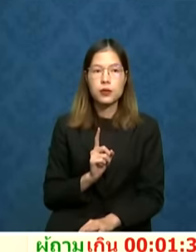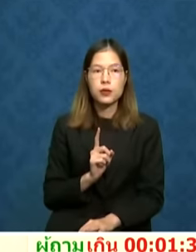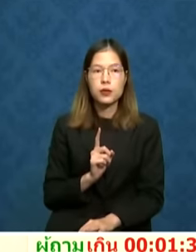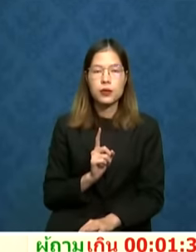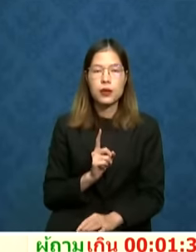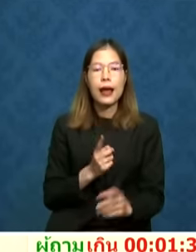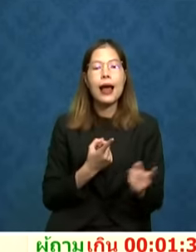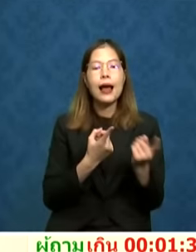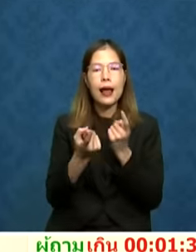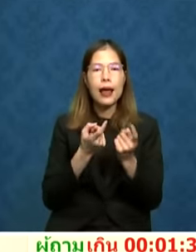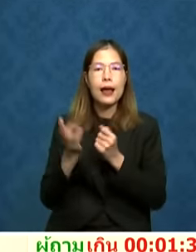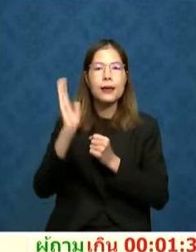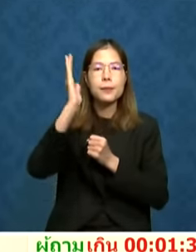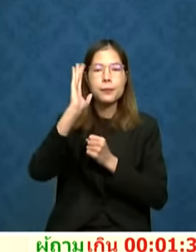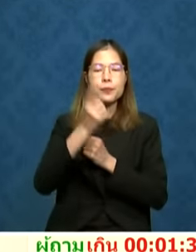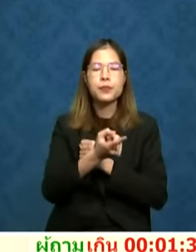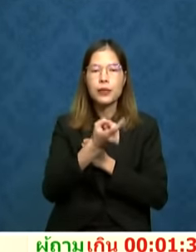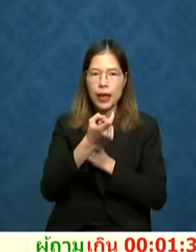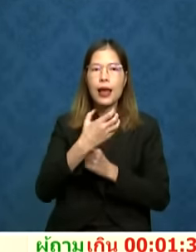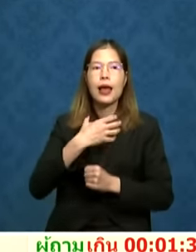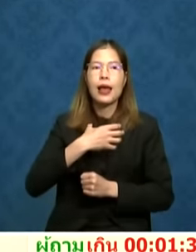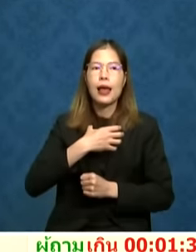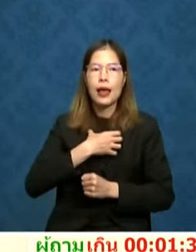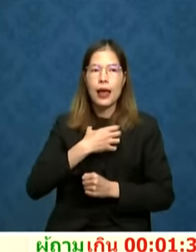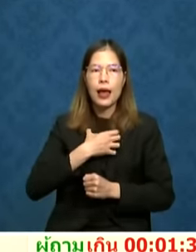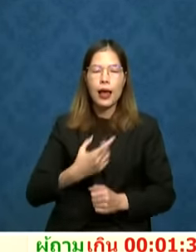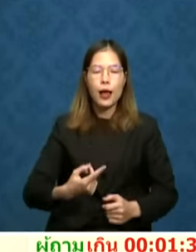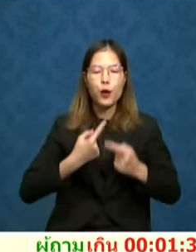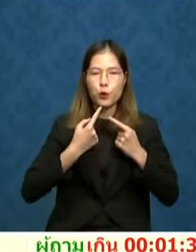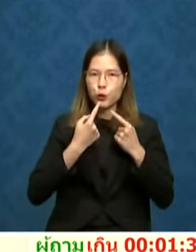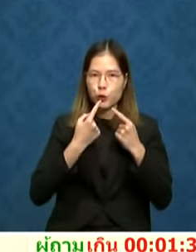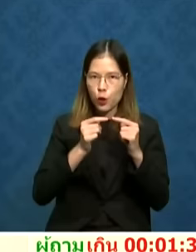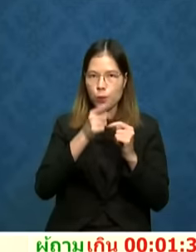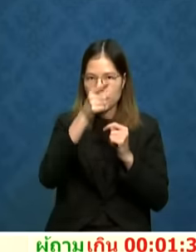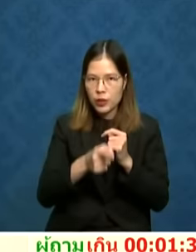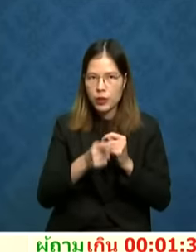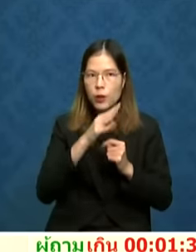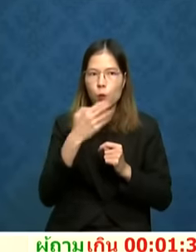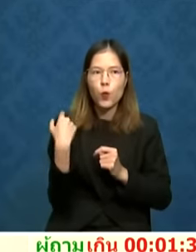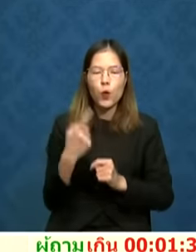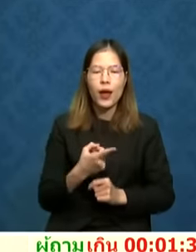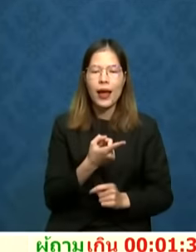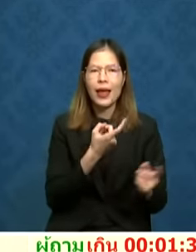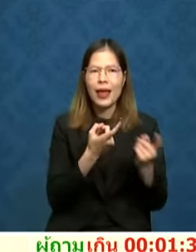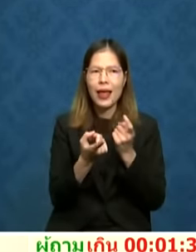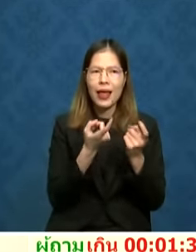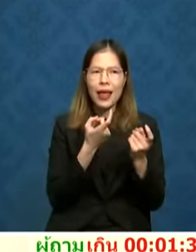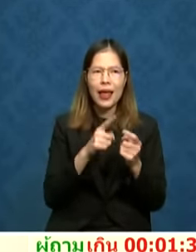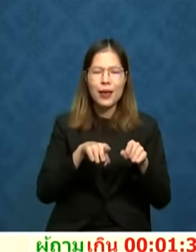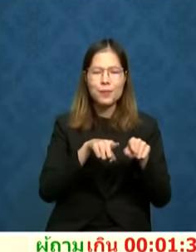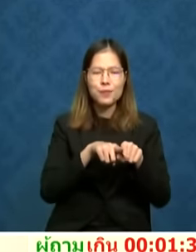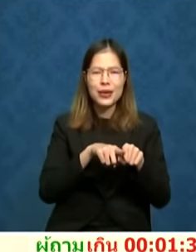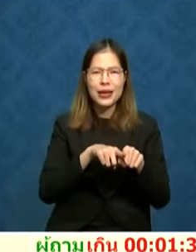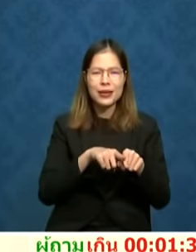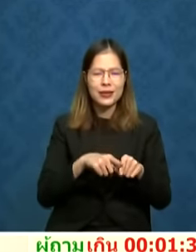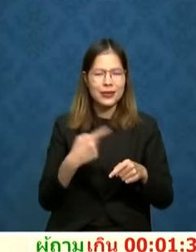คำถามที่ Chile Paixxovเรื่องน่าตอบมากกวาคำถามจิจรงขท่านเพราคำถามจิของท่านดูเหมอนท่านไมคอยใ่ใจที่จะ